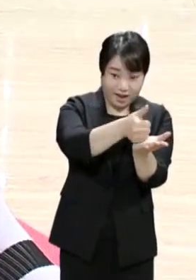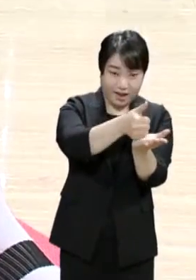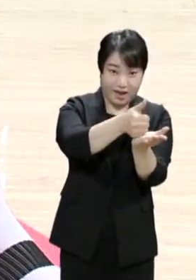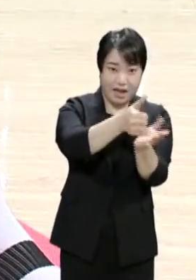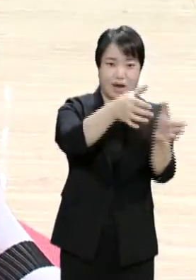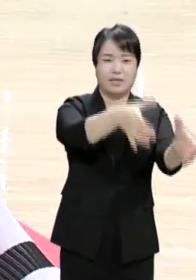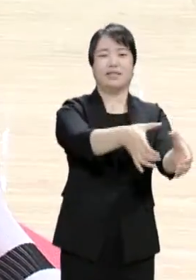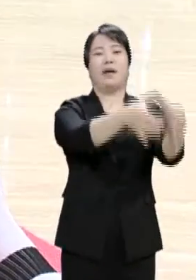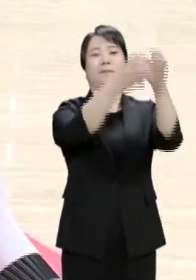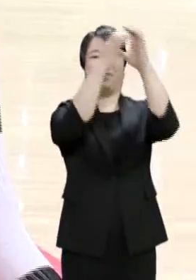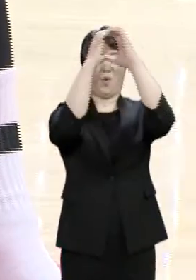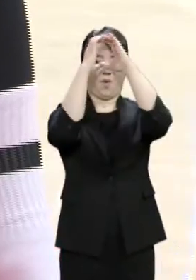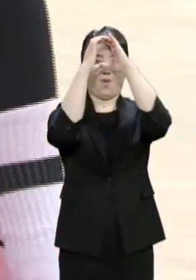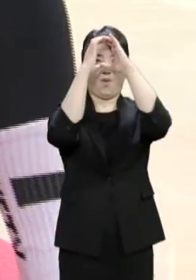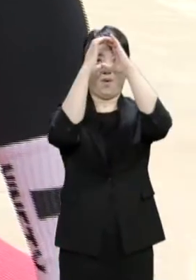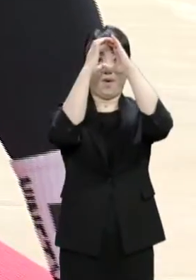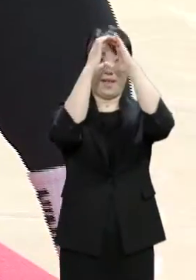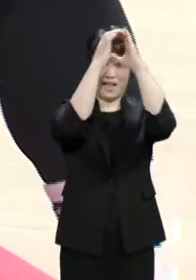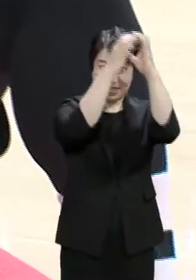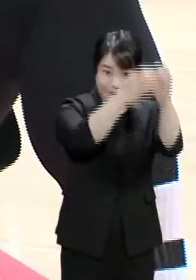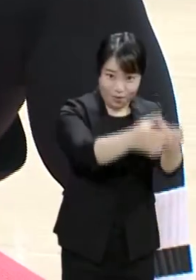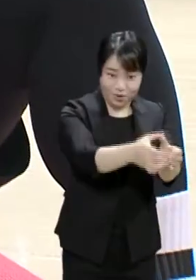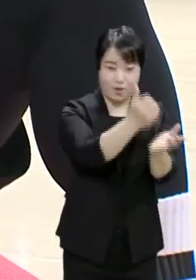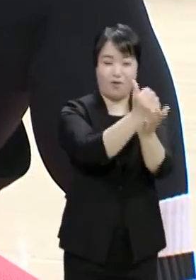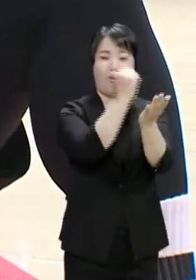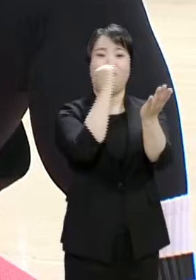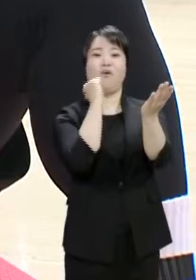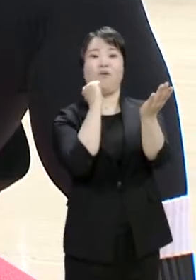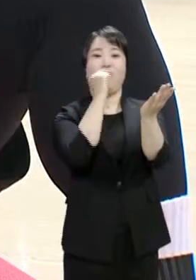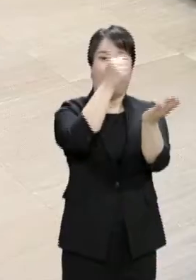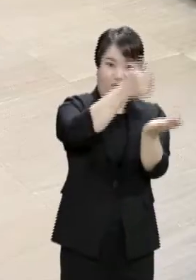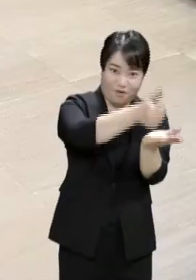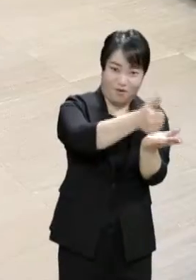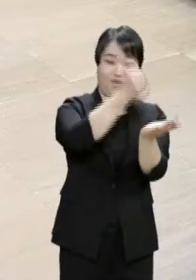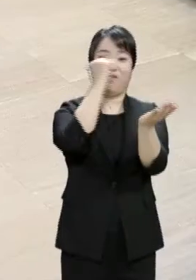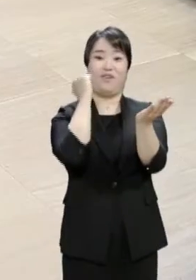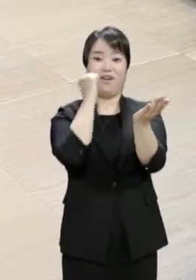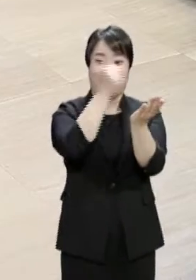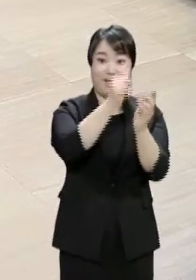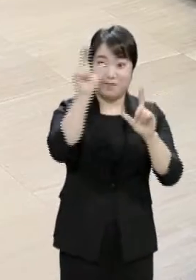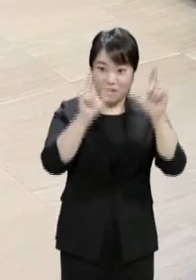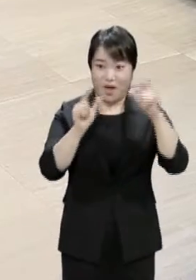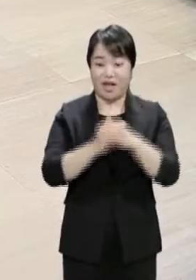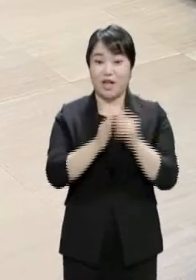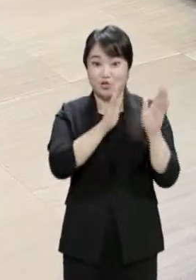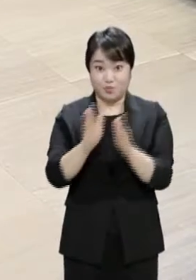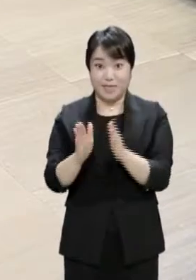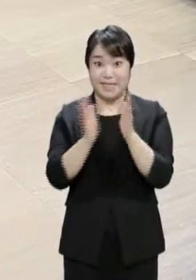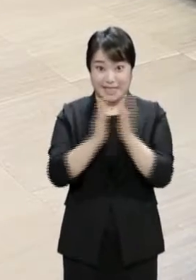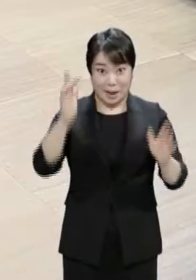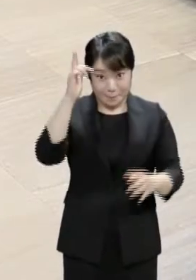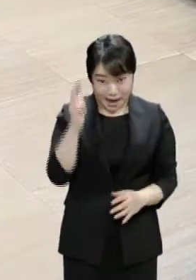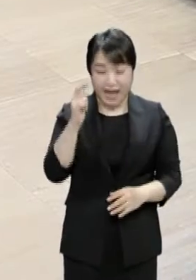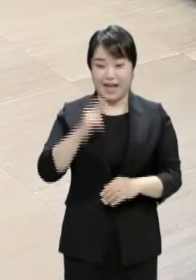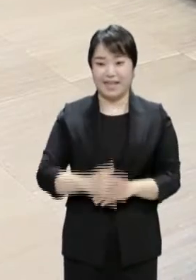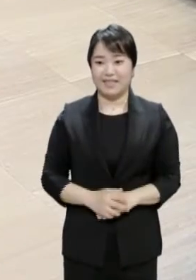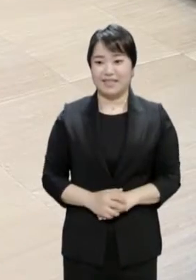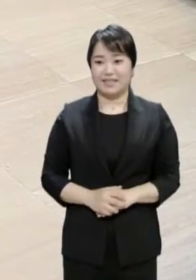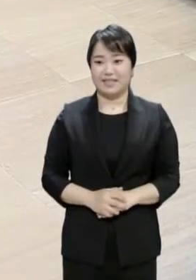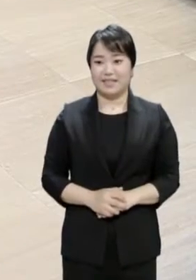물통을 다시 잡아서 원래대로 돌아오는 동작을 취해보도록 하겠습니다. 준비,